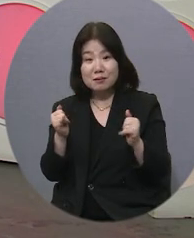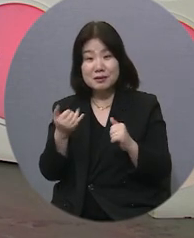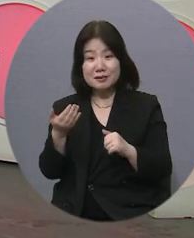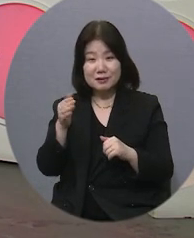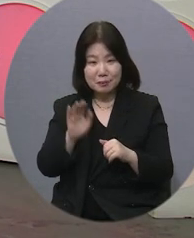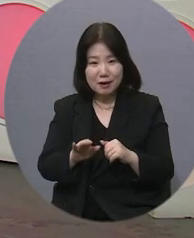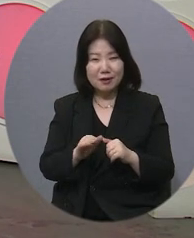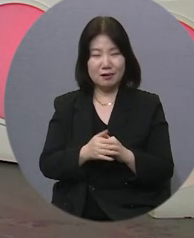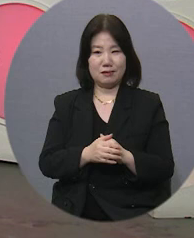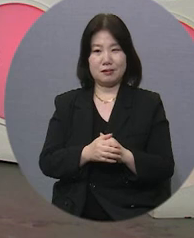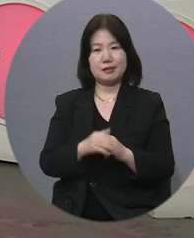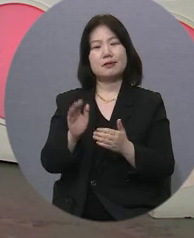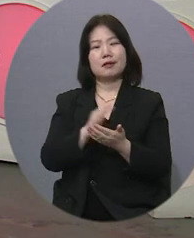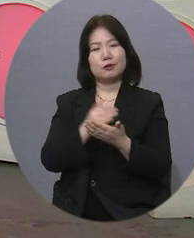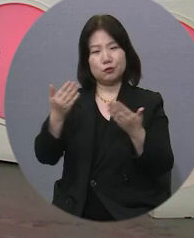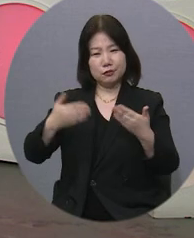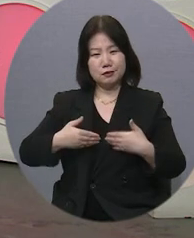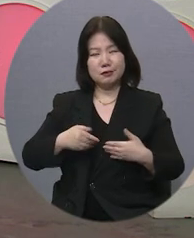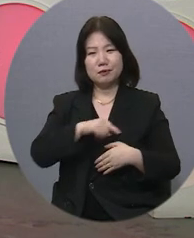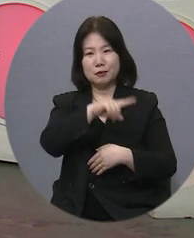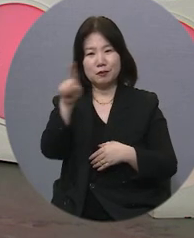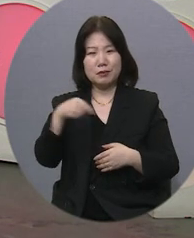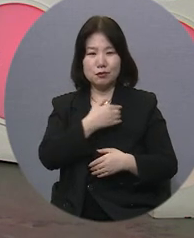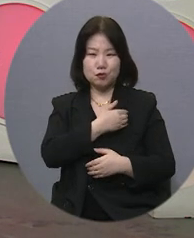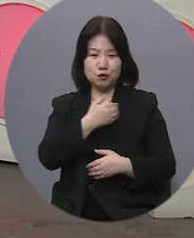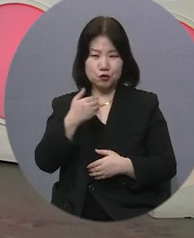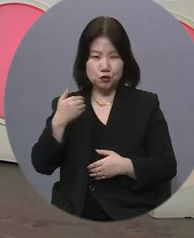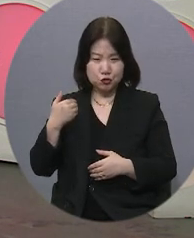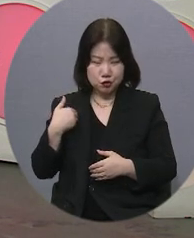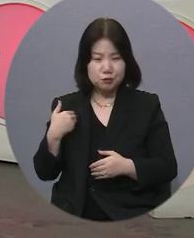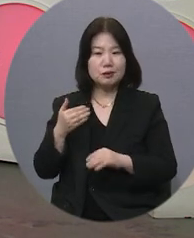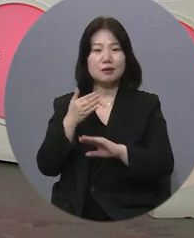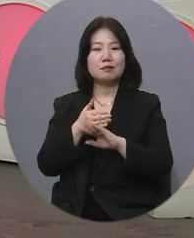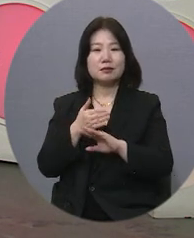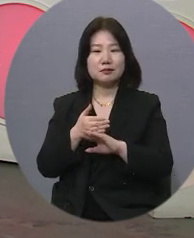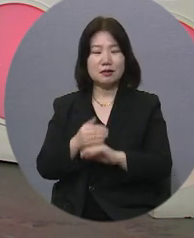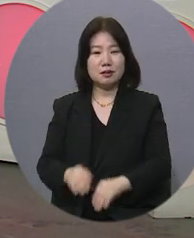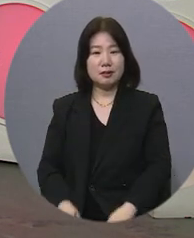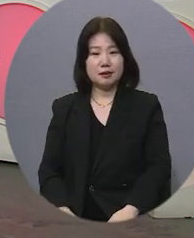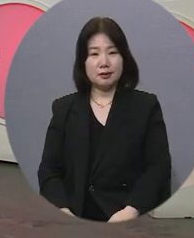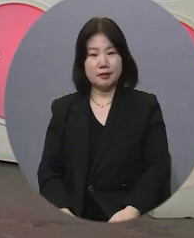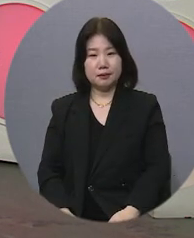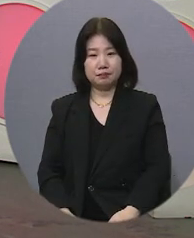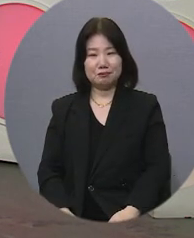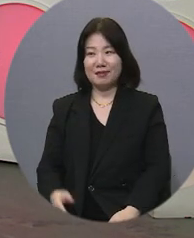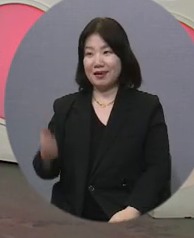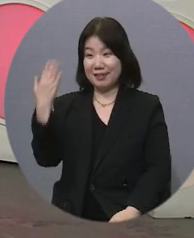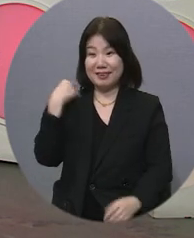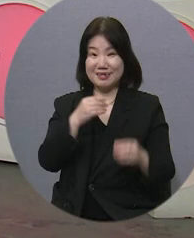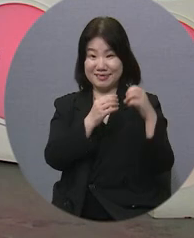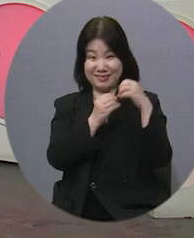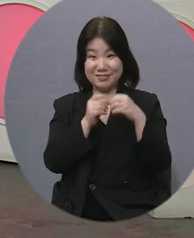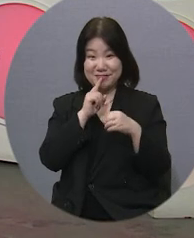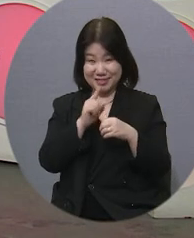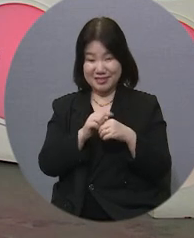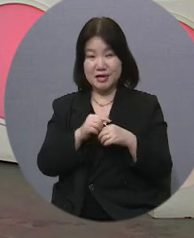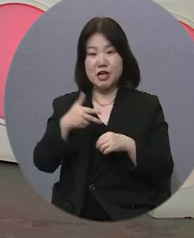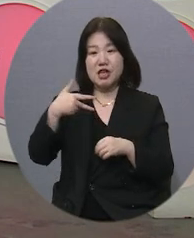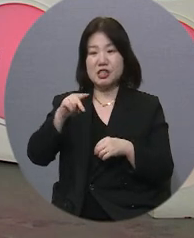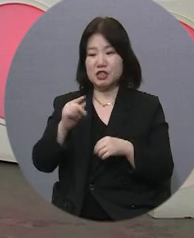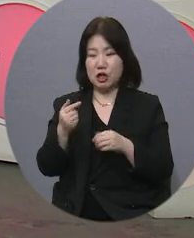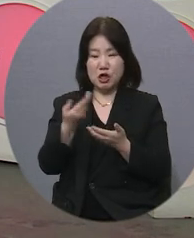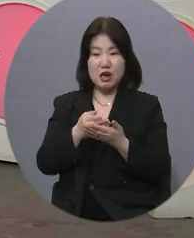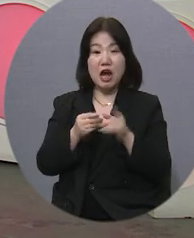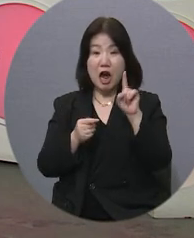때문에 정말 충만한 하루에 감사를 느끼는. 옛말에 뭐 이런 말도 있잖아요. 전 한 조각도 나눠 먹자. 뭐.